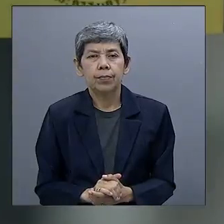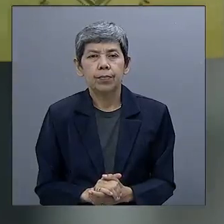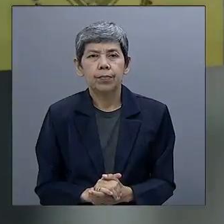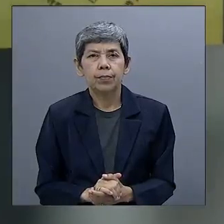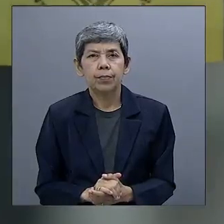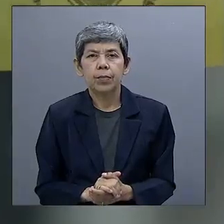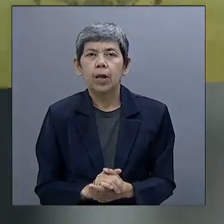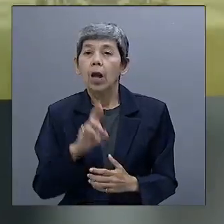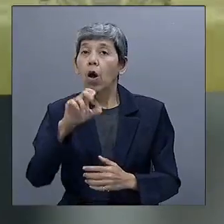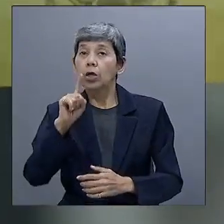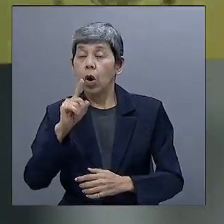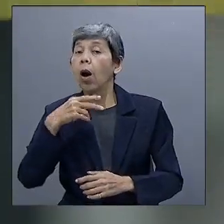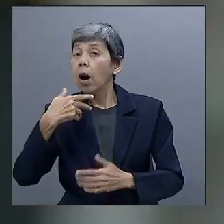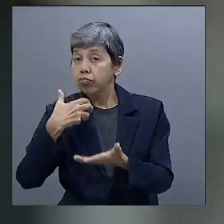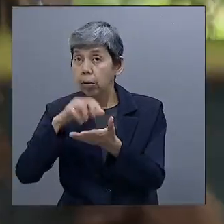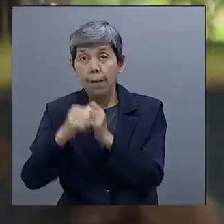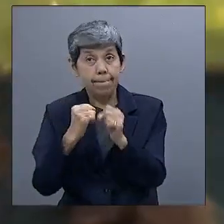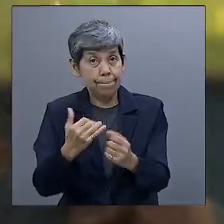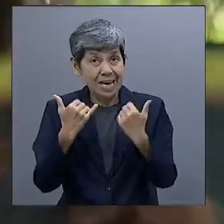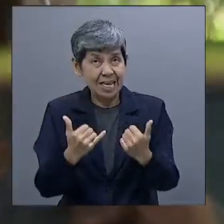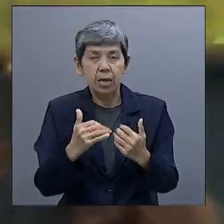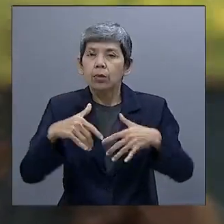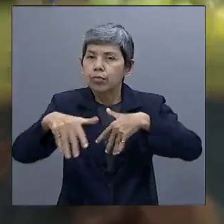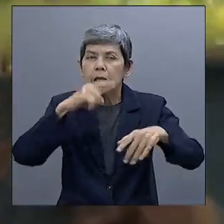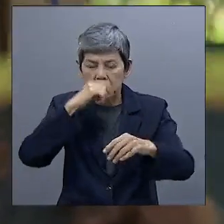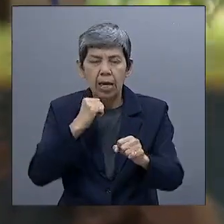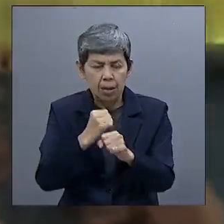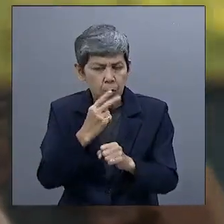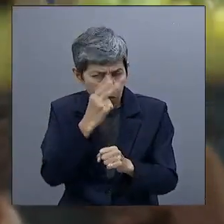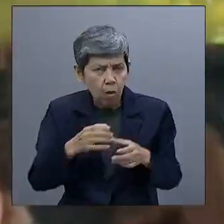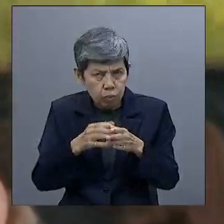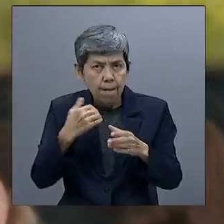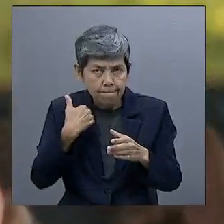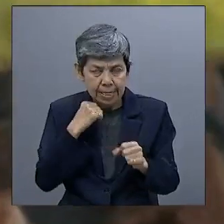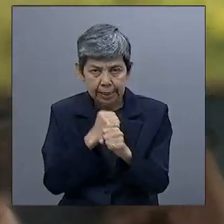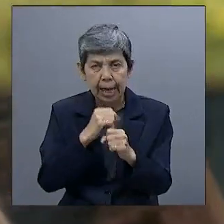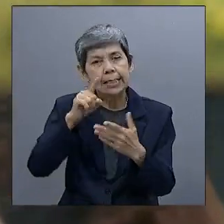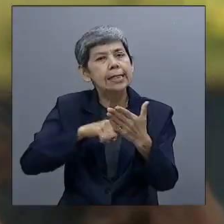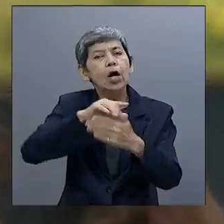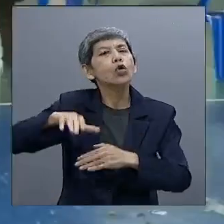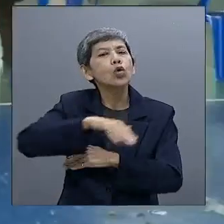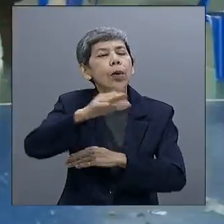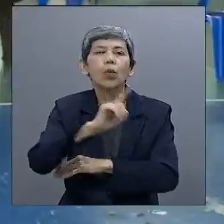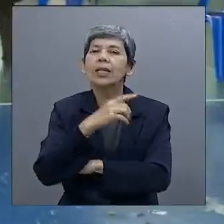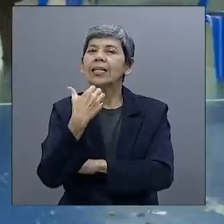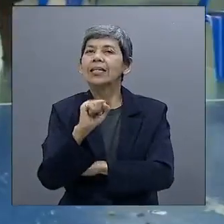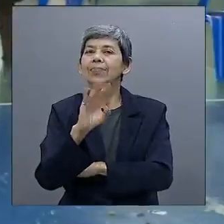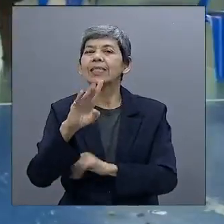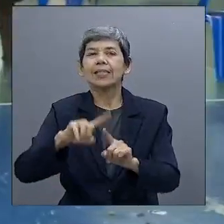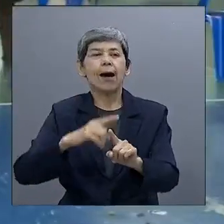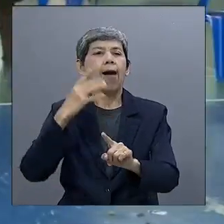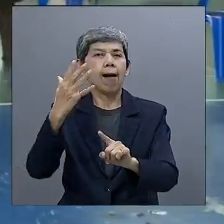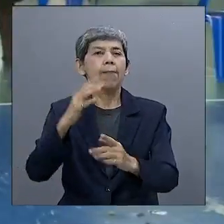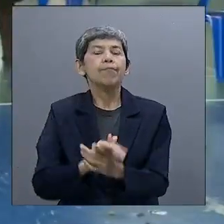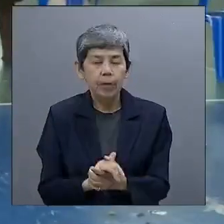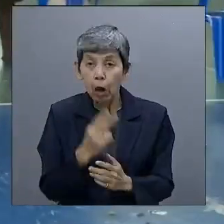รองศาสตราจารย์ประภาสบอกว่าในปีนี้นะคะสังคมไทยมีการเคลื่อนไหวที่สำคัญอย่างหนึ่งนั่นคือการเลือกตั้งทั่วไปเมื่อวันที่14พฤษภาคมค่ะ